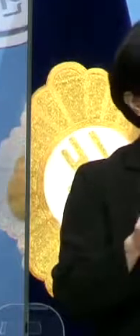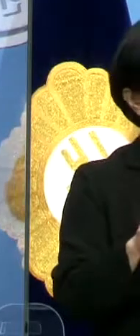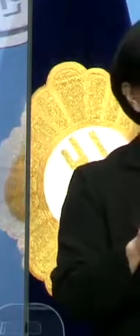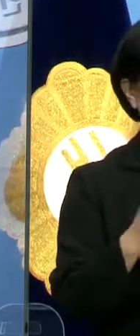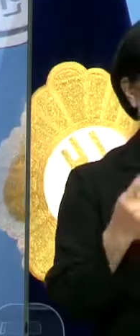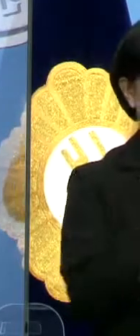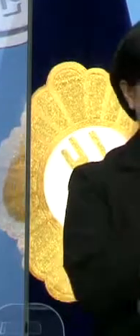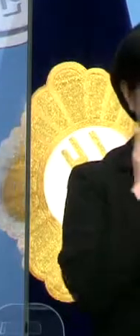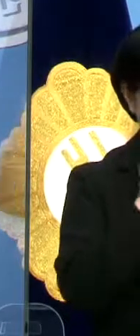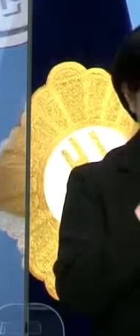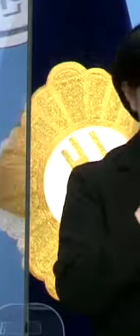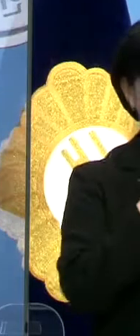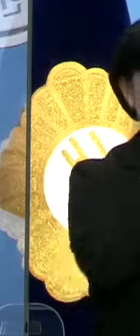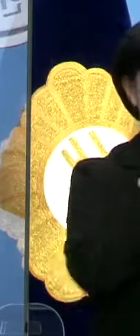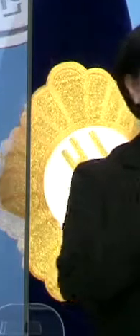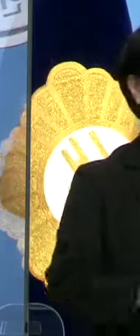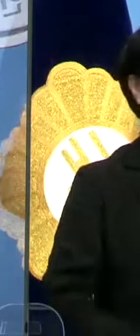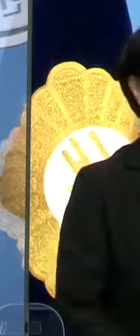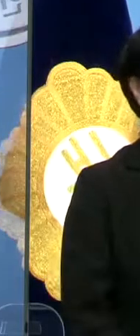없습니다